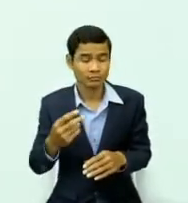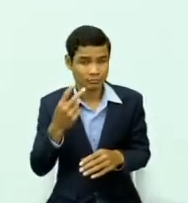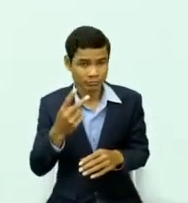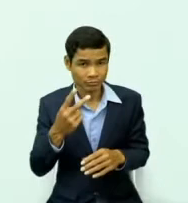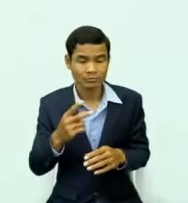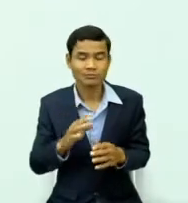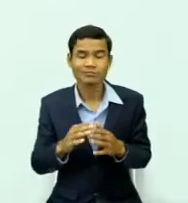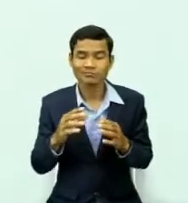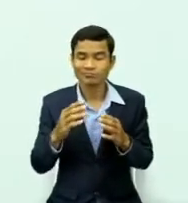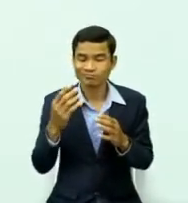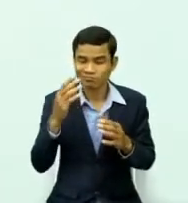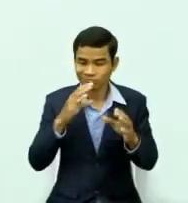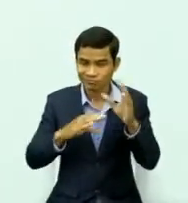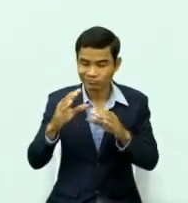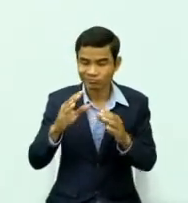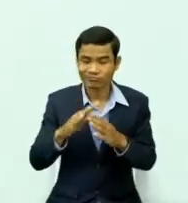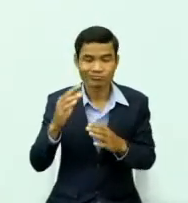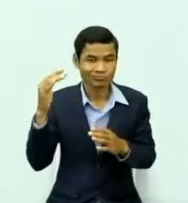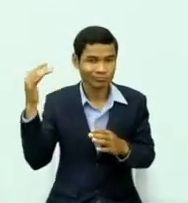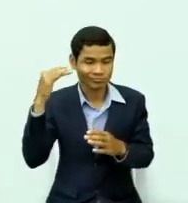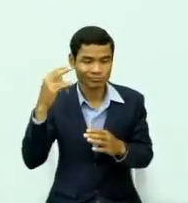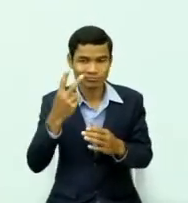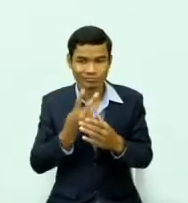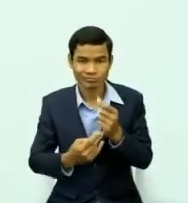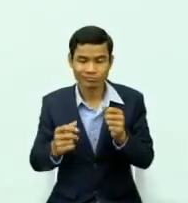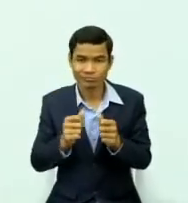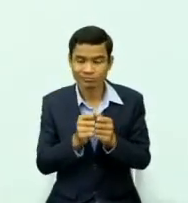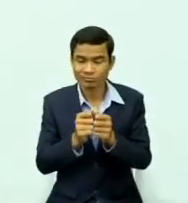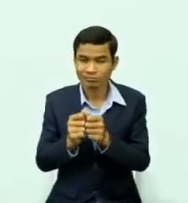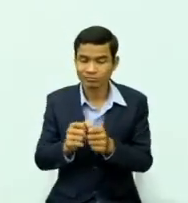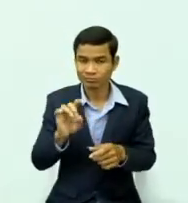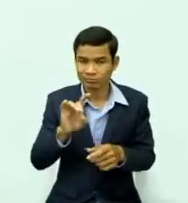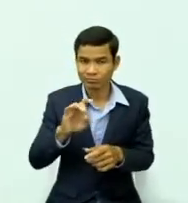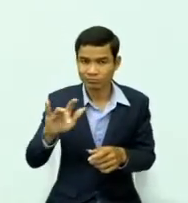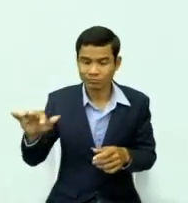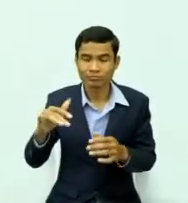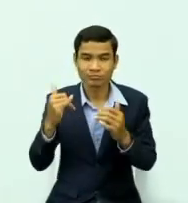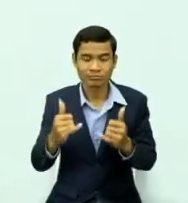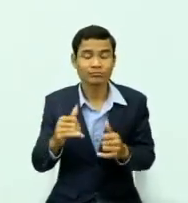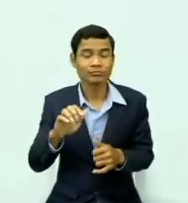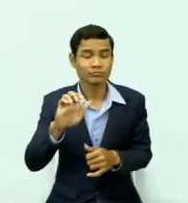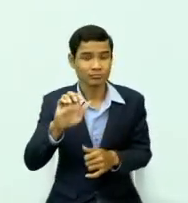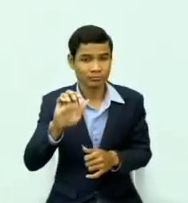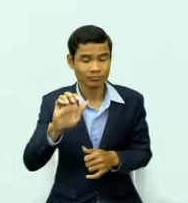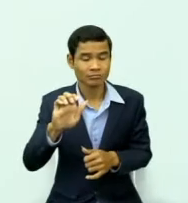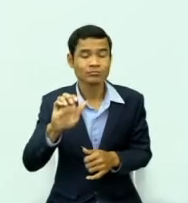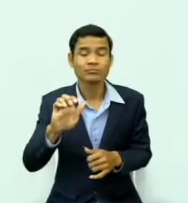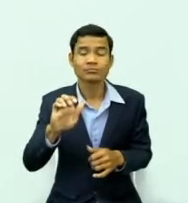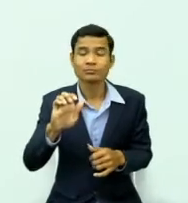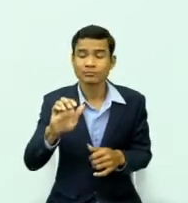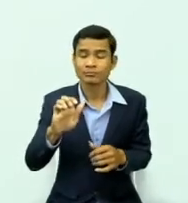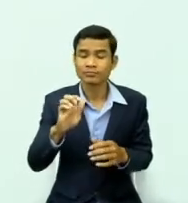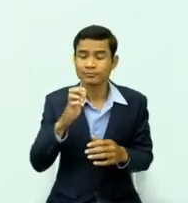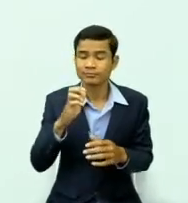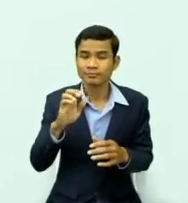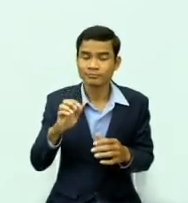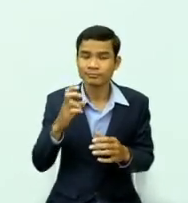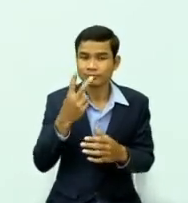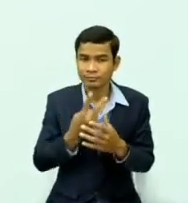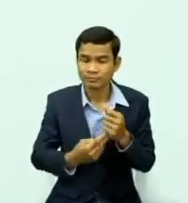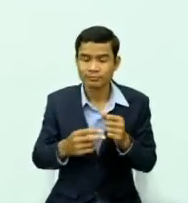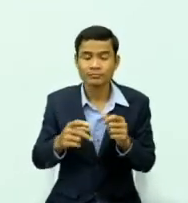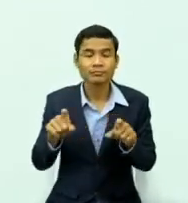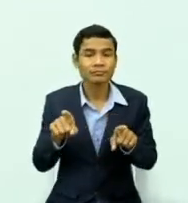chân chân nẹ đi chỉ mùi khen này con ná ta ấy lớn chân chập đam pip chân chân nẹ chò ta áp chân chân nẹ chó miến sao cô nếp chân chân nẹ mùi